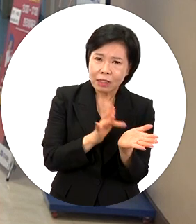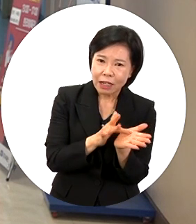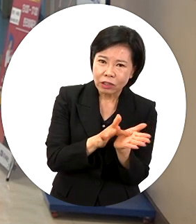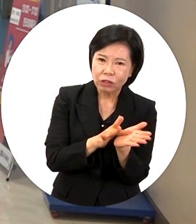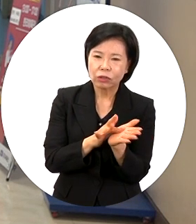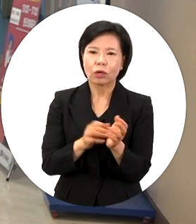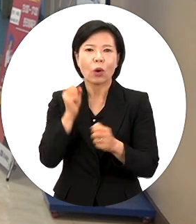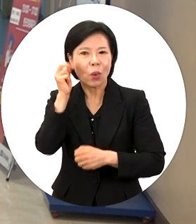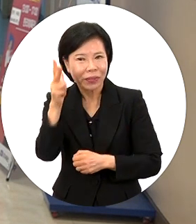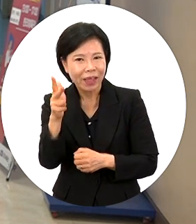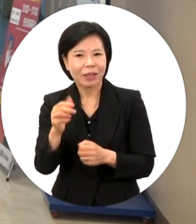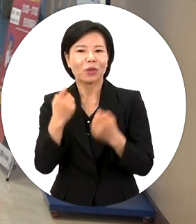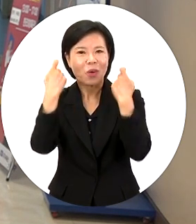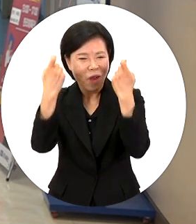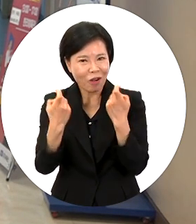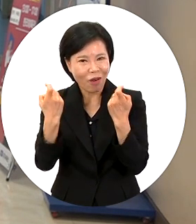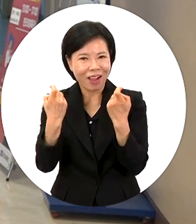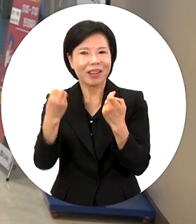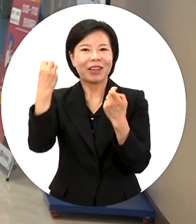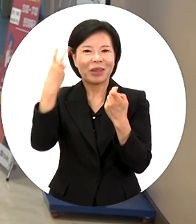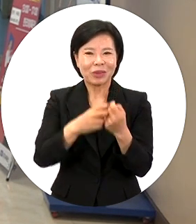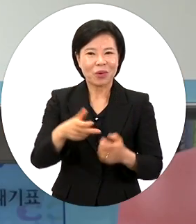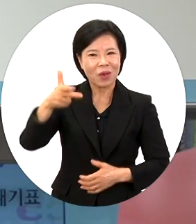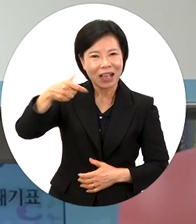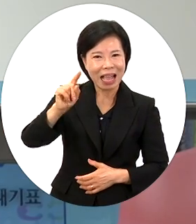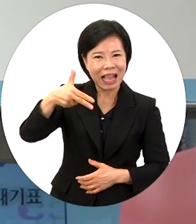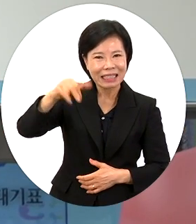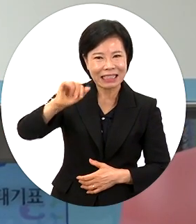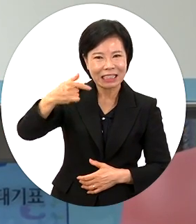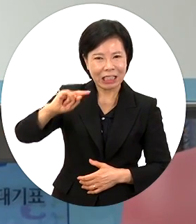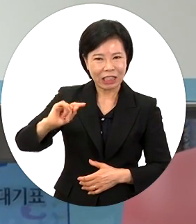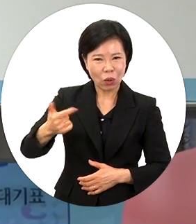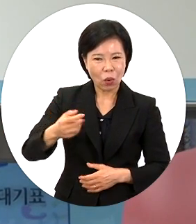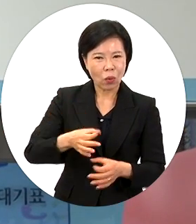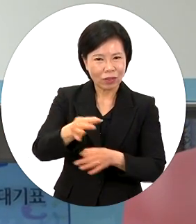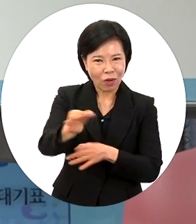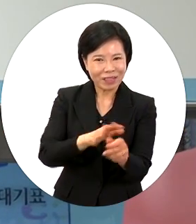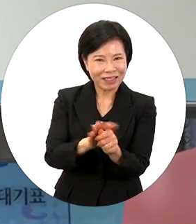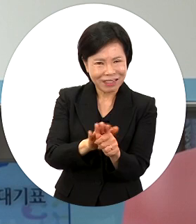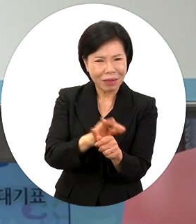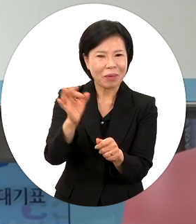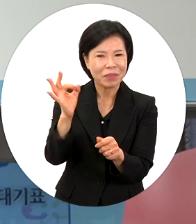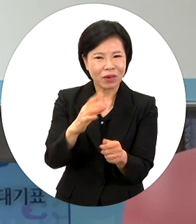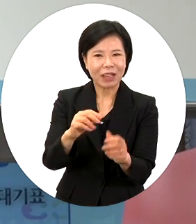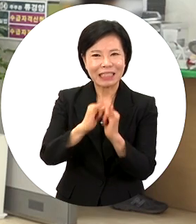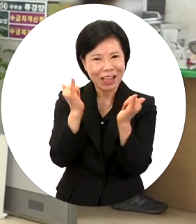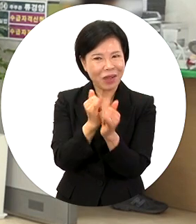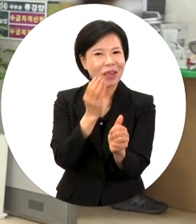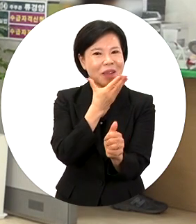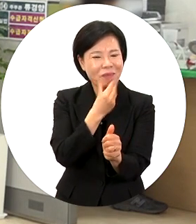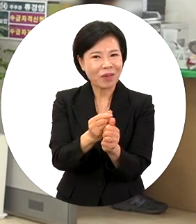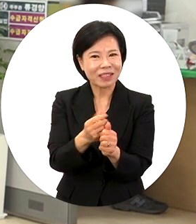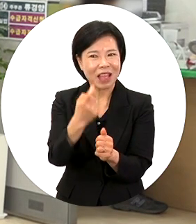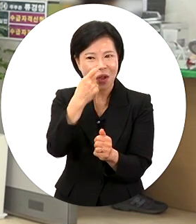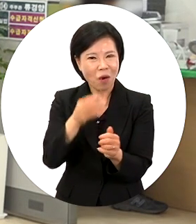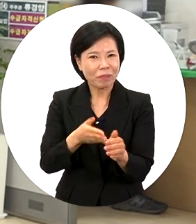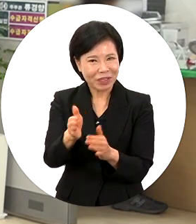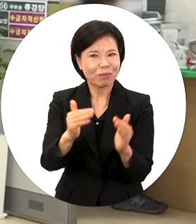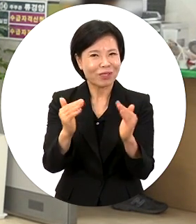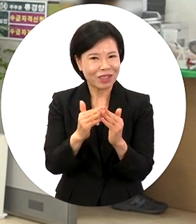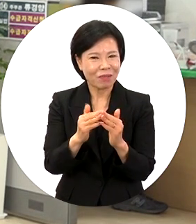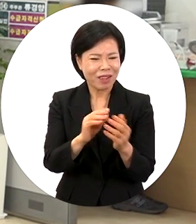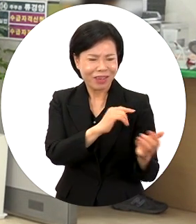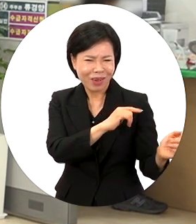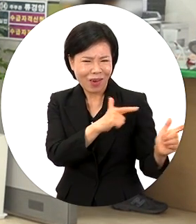제조업과 의약품 제조업, 호텔업, 관광업, 카지노업, 유통업, 서비스업, 사회복지,